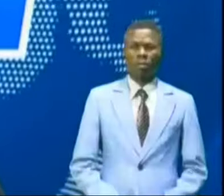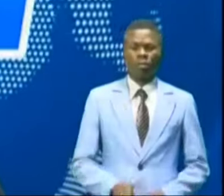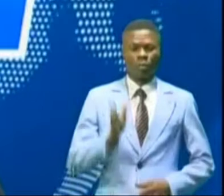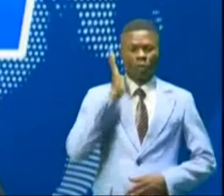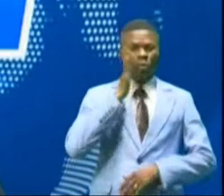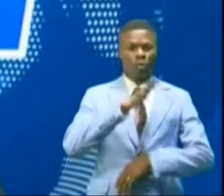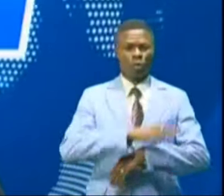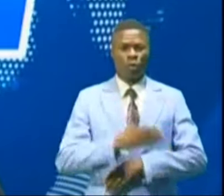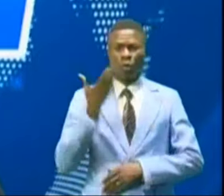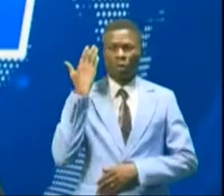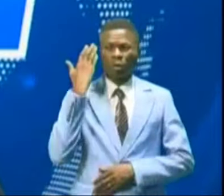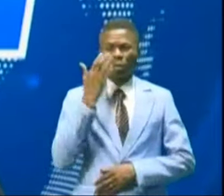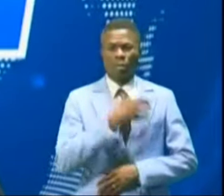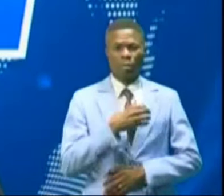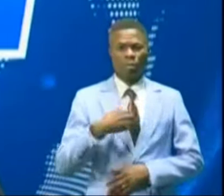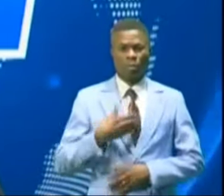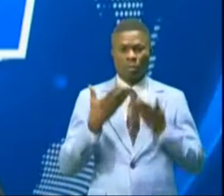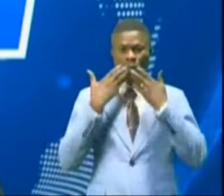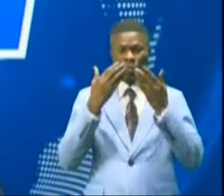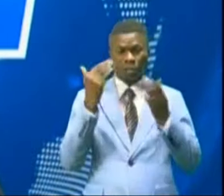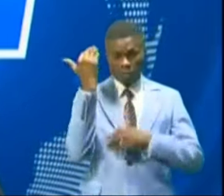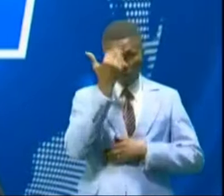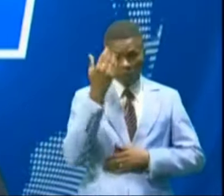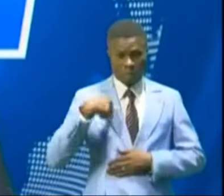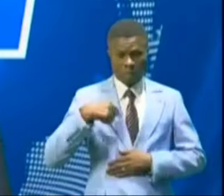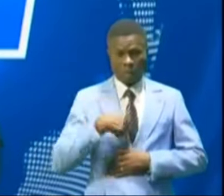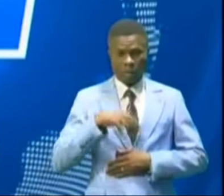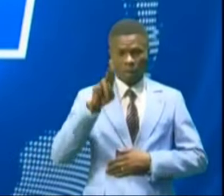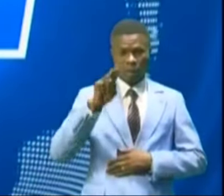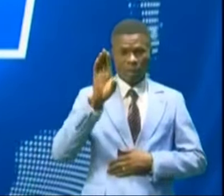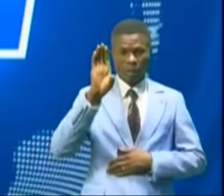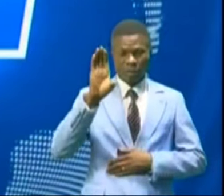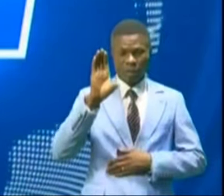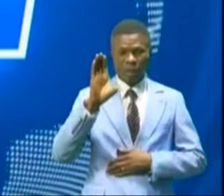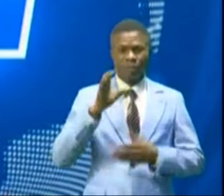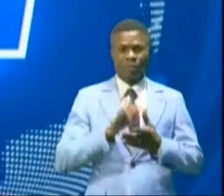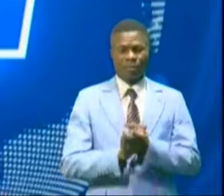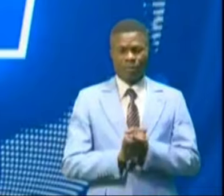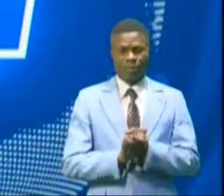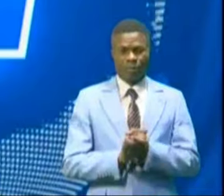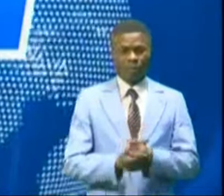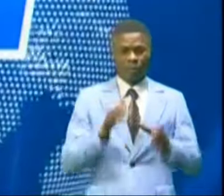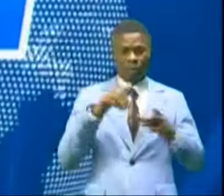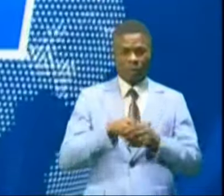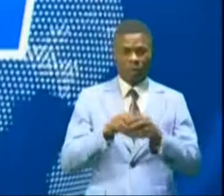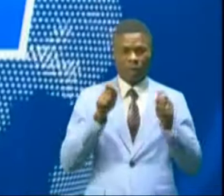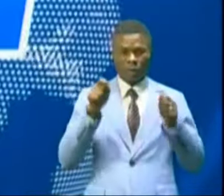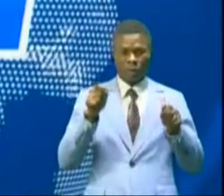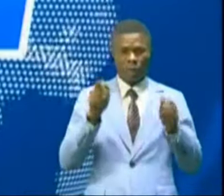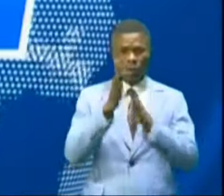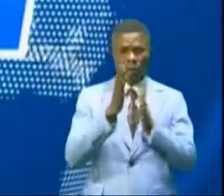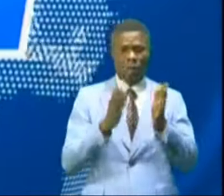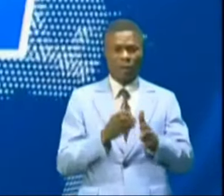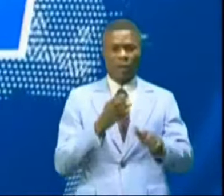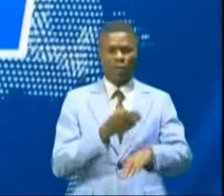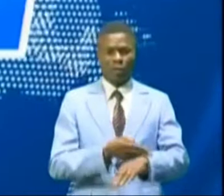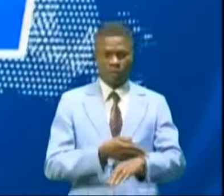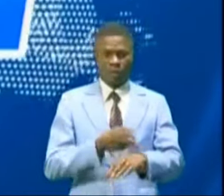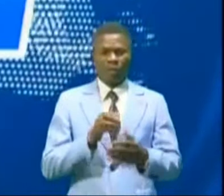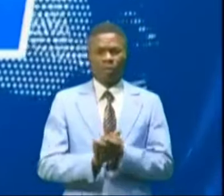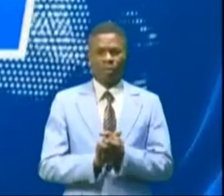Bonsoir, mesdames et messieurs. Merci de nous rejoindre sur la télévision nationale congolaise à travers ce journal des